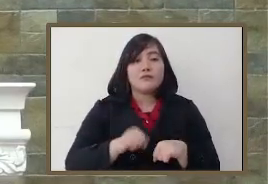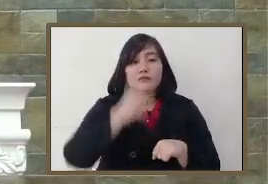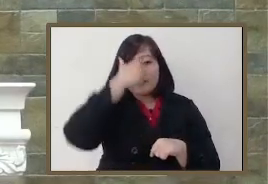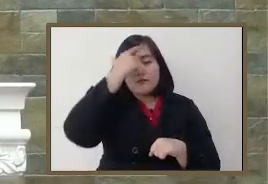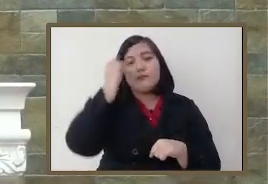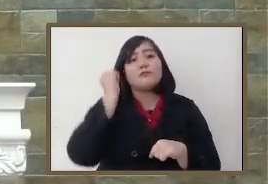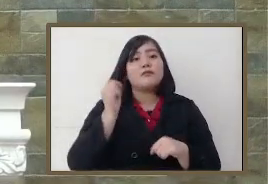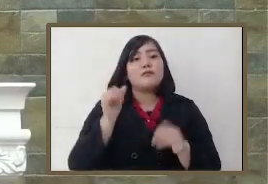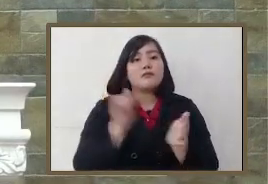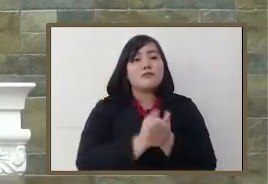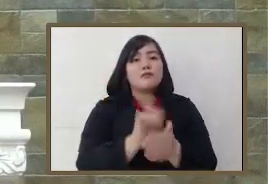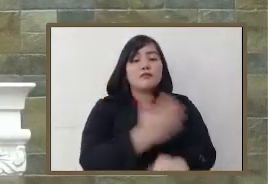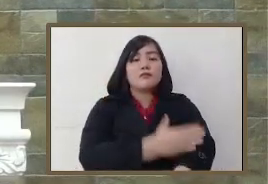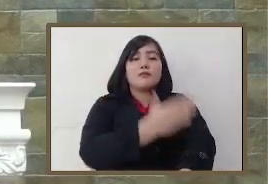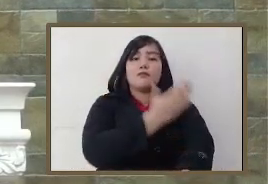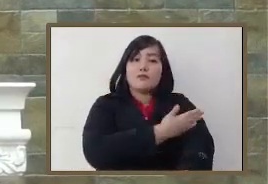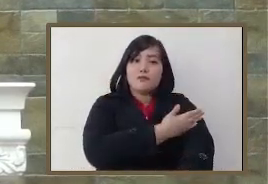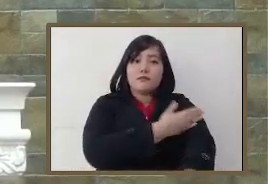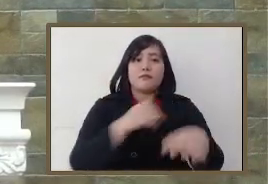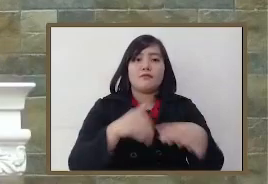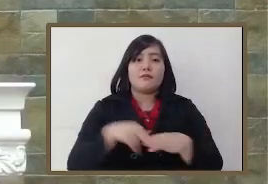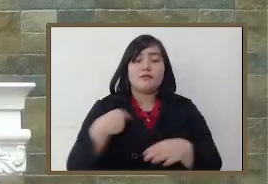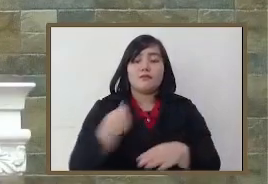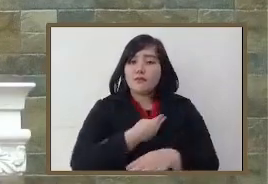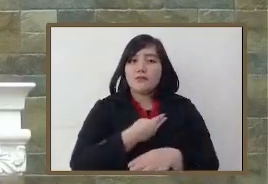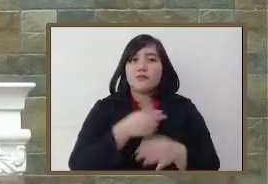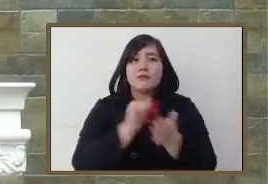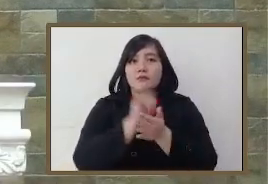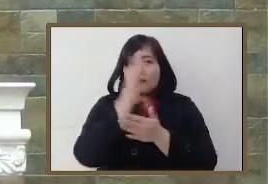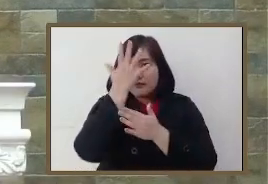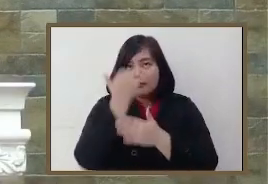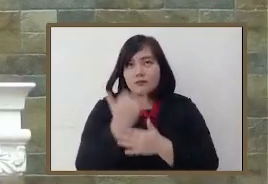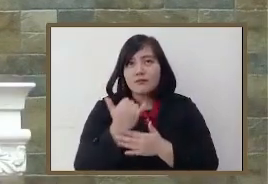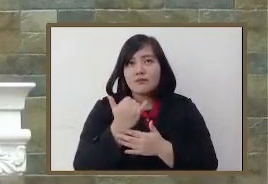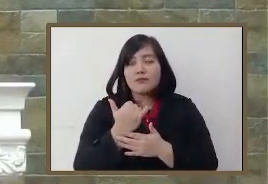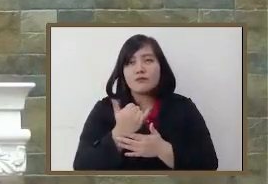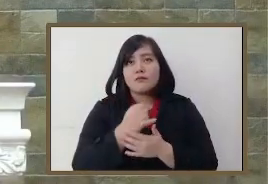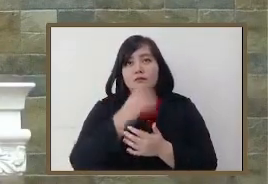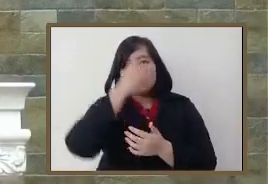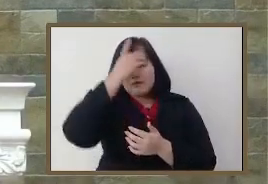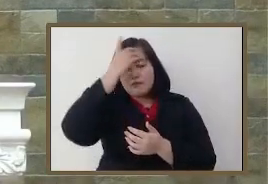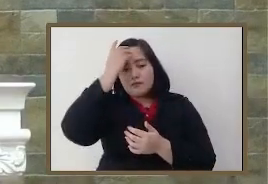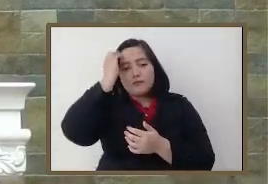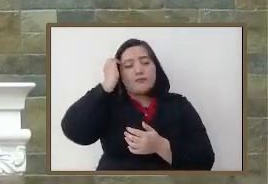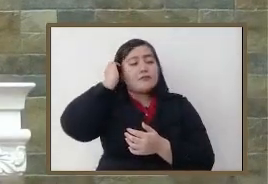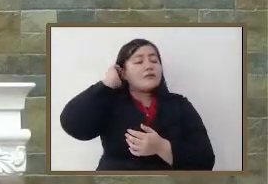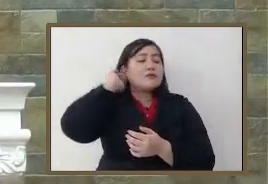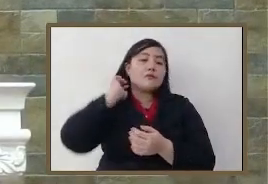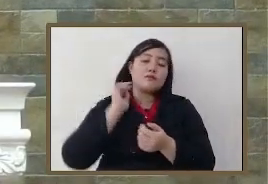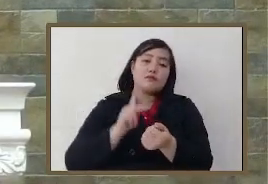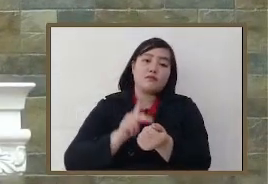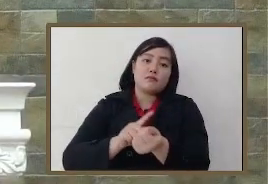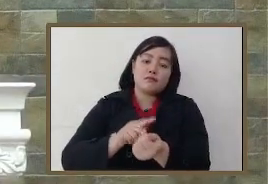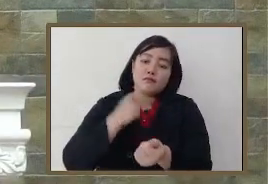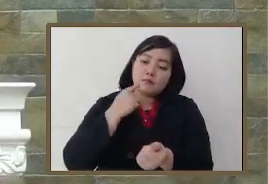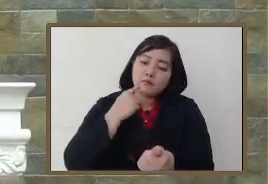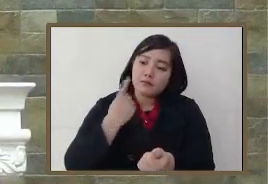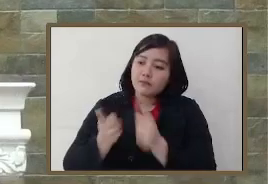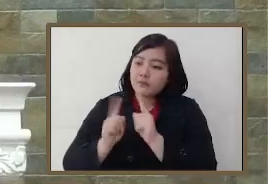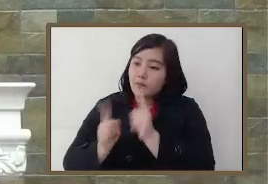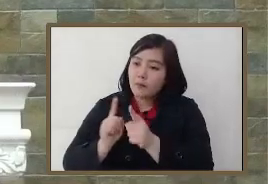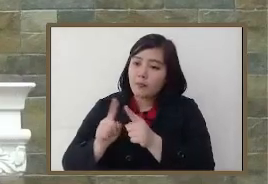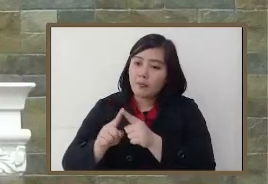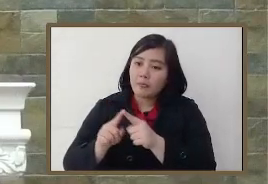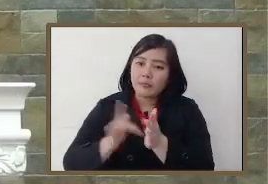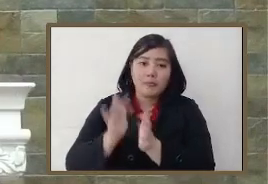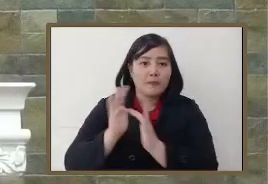yung nagdi-develop. Kailangan nating ma-develop. You see, you understand the Apostle Paul, nung nagsasalita siya sa mga taga-Korinto,